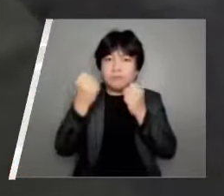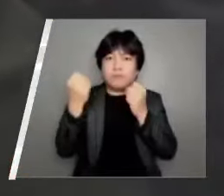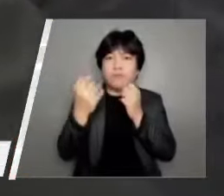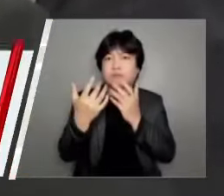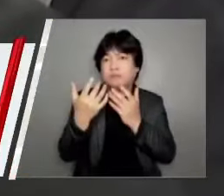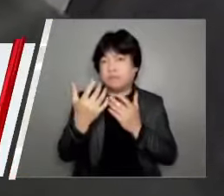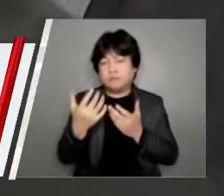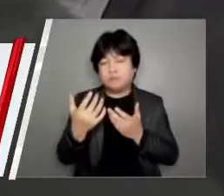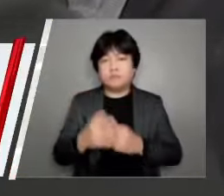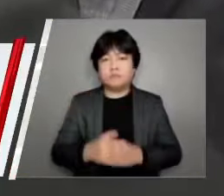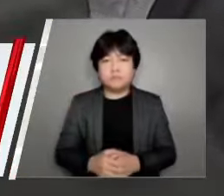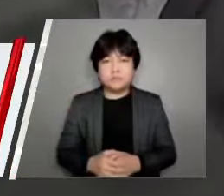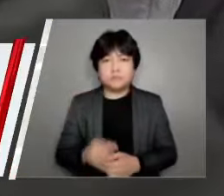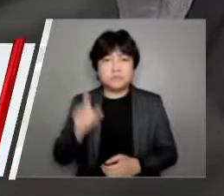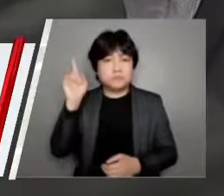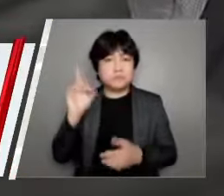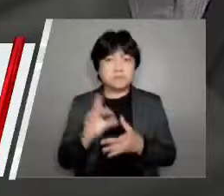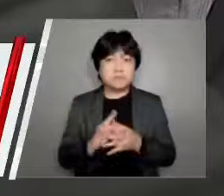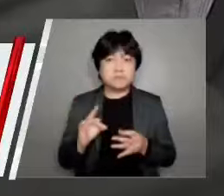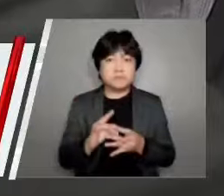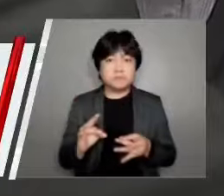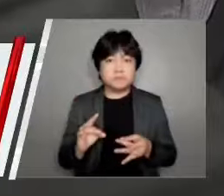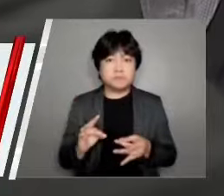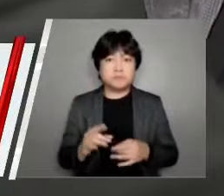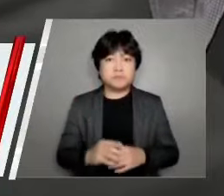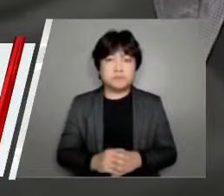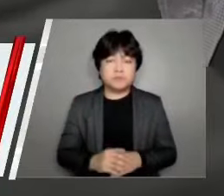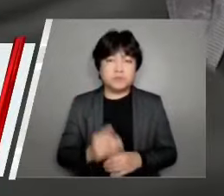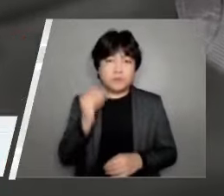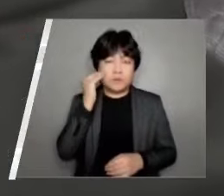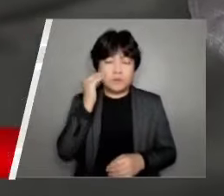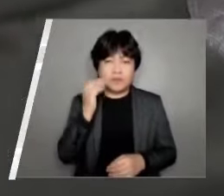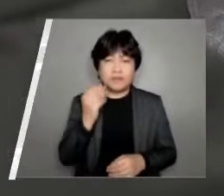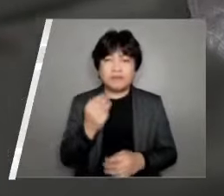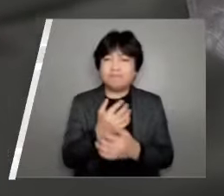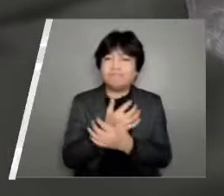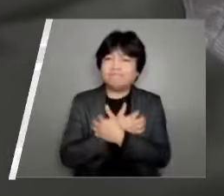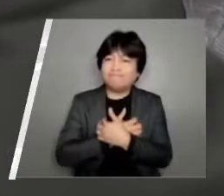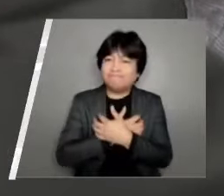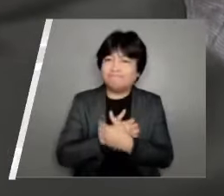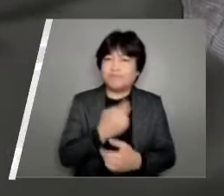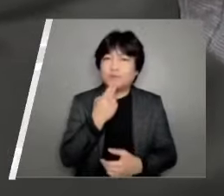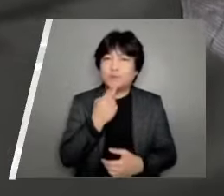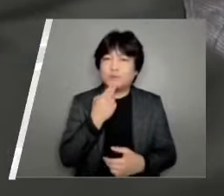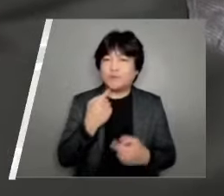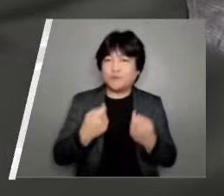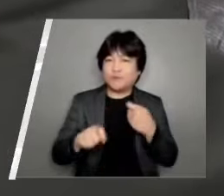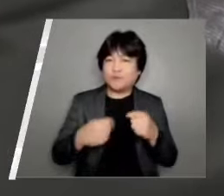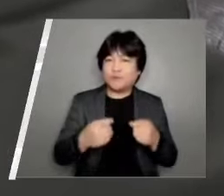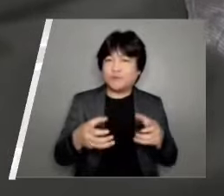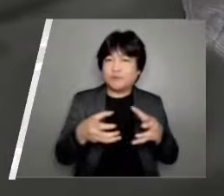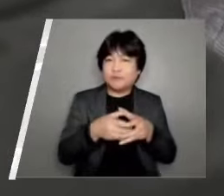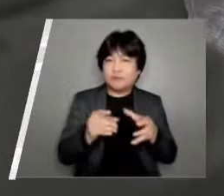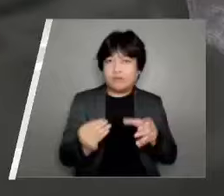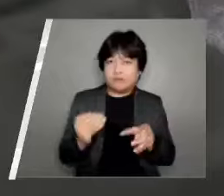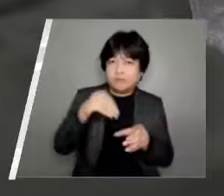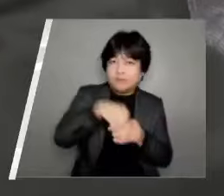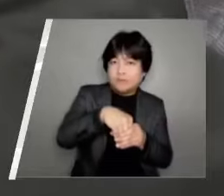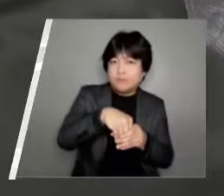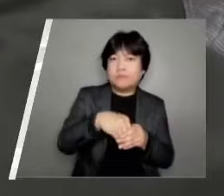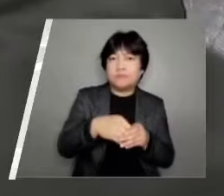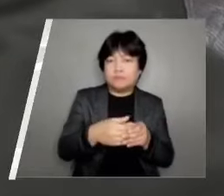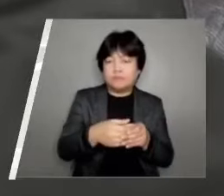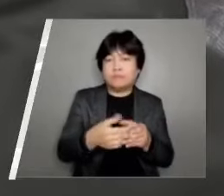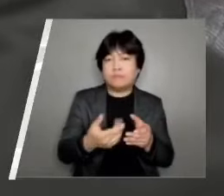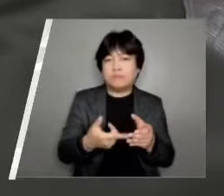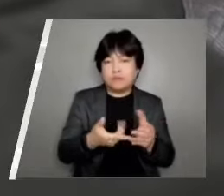mga teddy bear. Ito pa, marami pang nakakuha. Yan na inilalagay, so for delivery dun